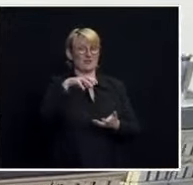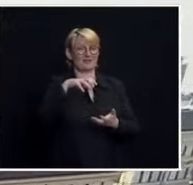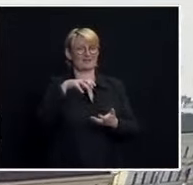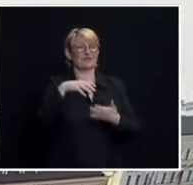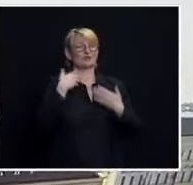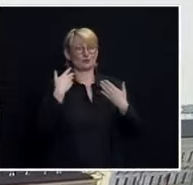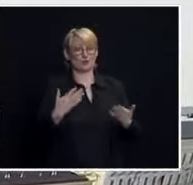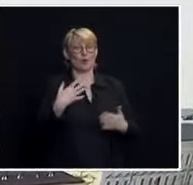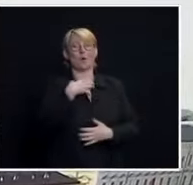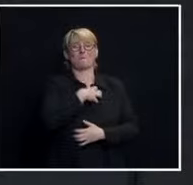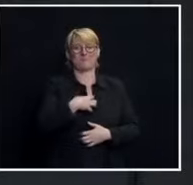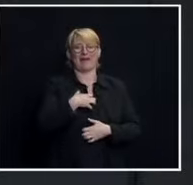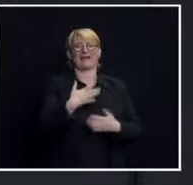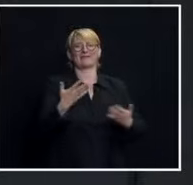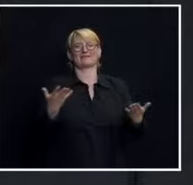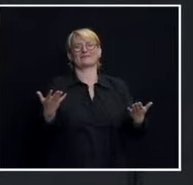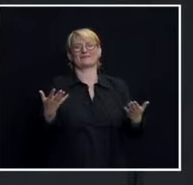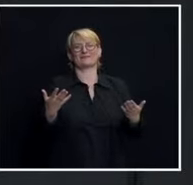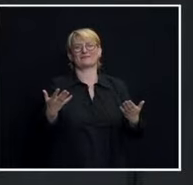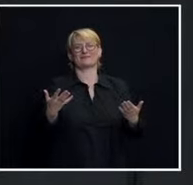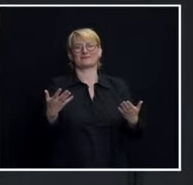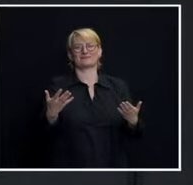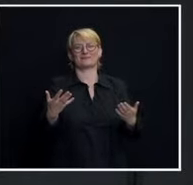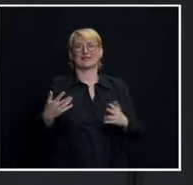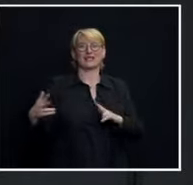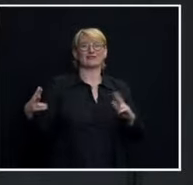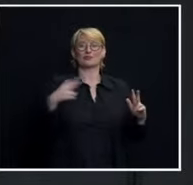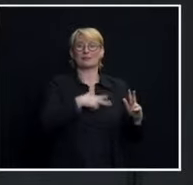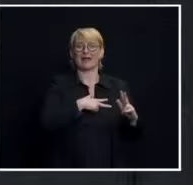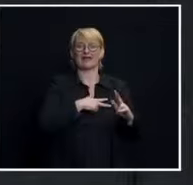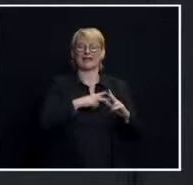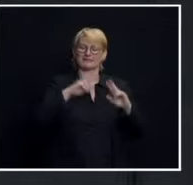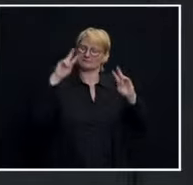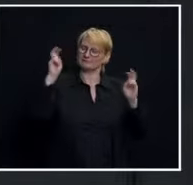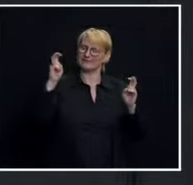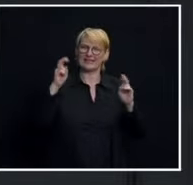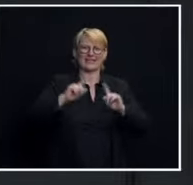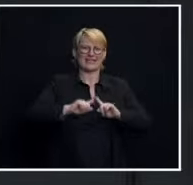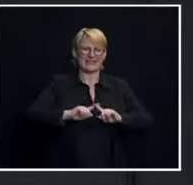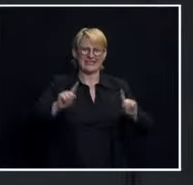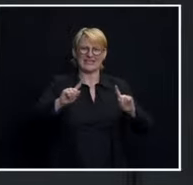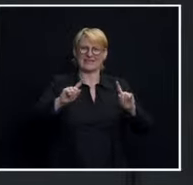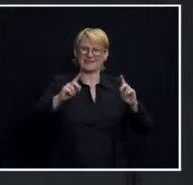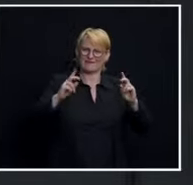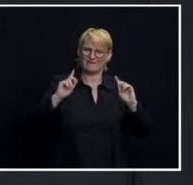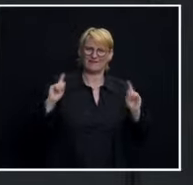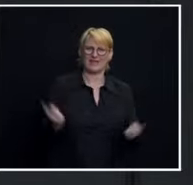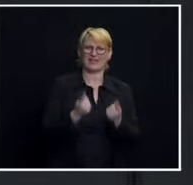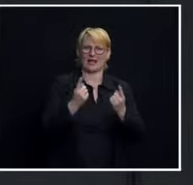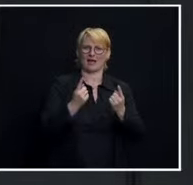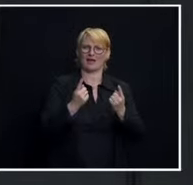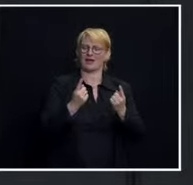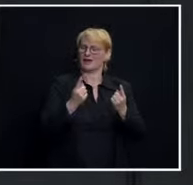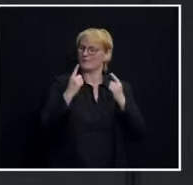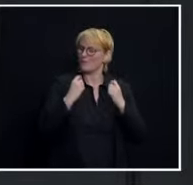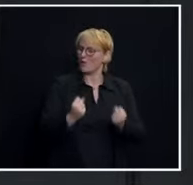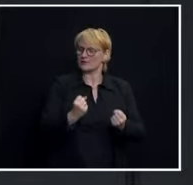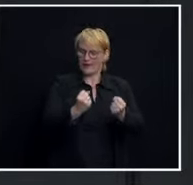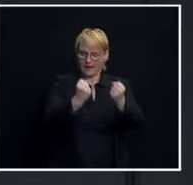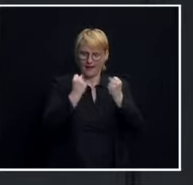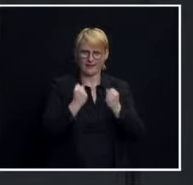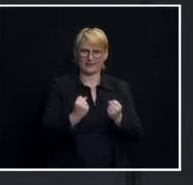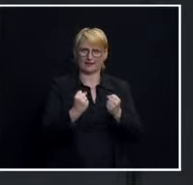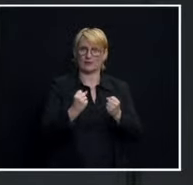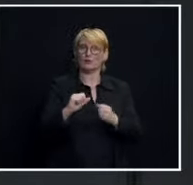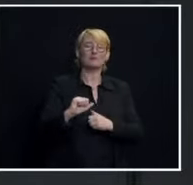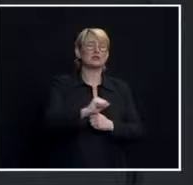Meine Damen und Herren, das Versprechen nie wieder ist jetzt, es muss einfach heute auch halten. Und das gilt